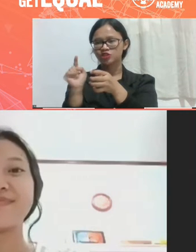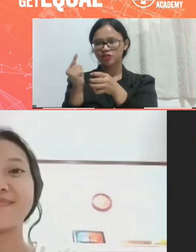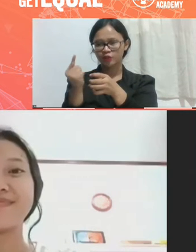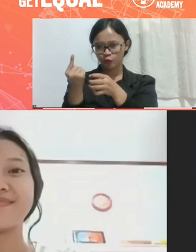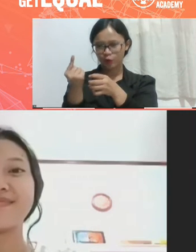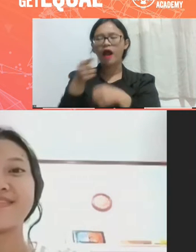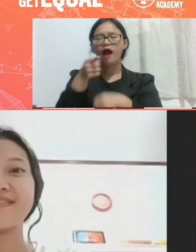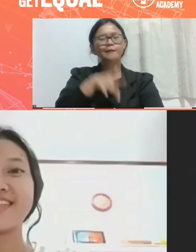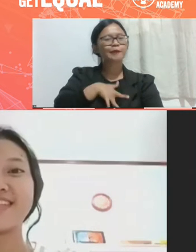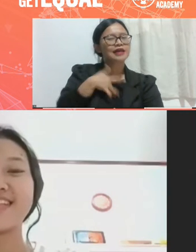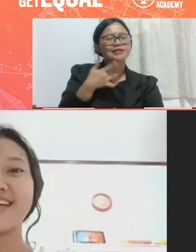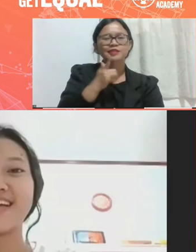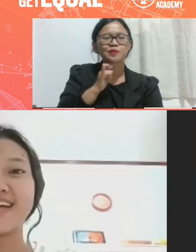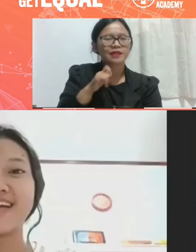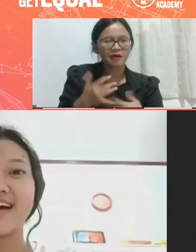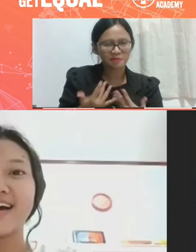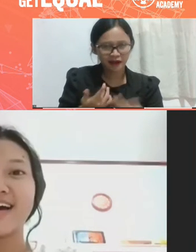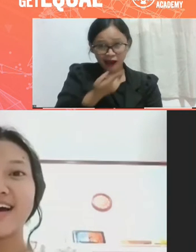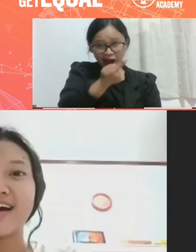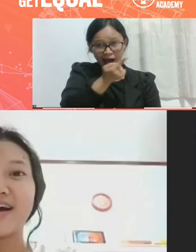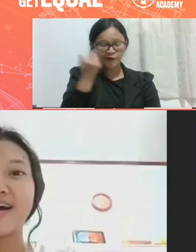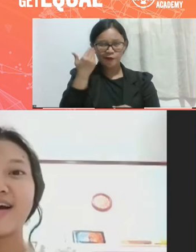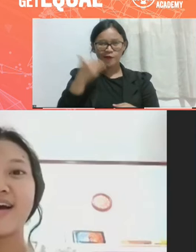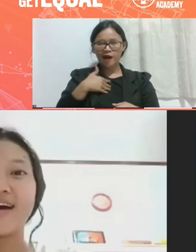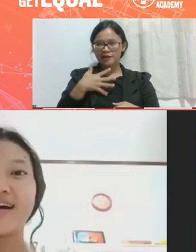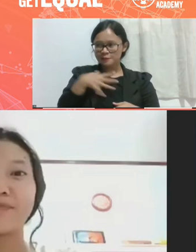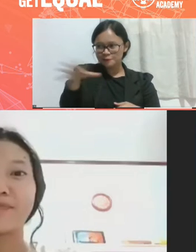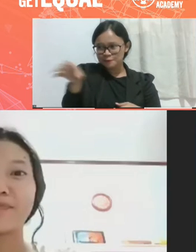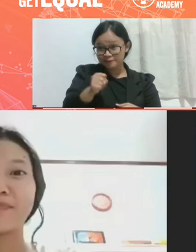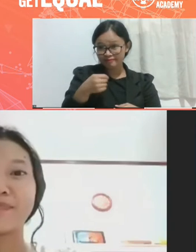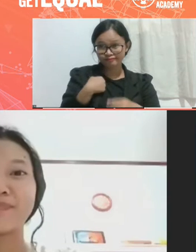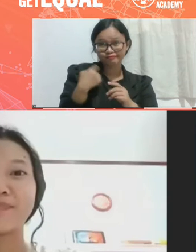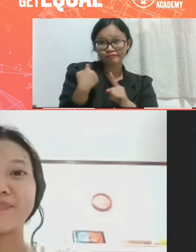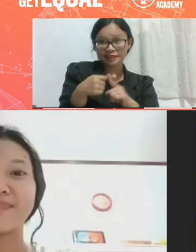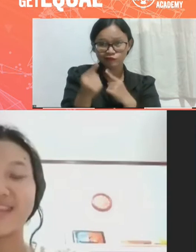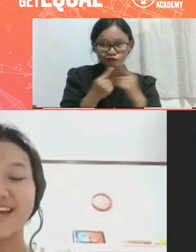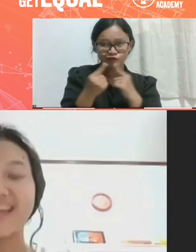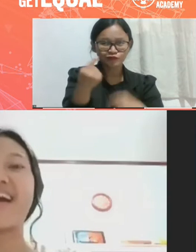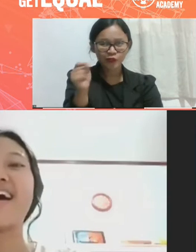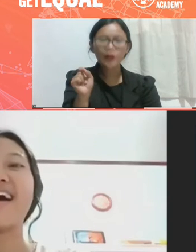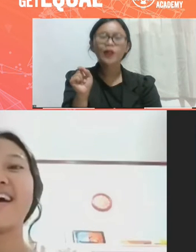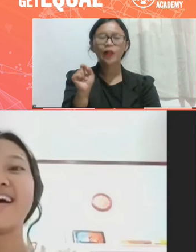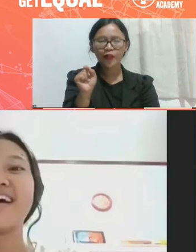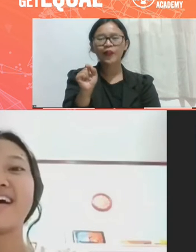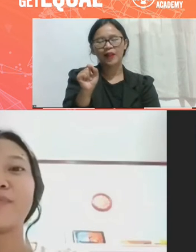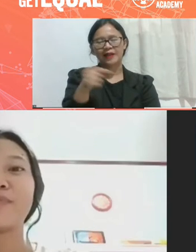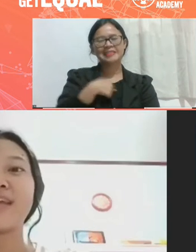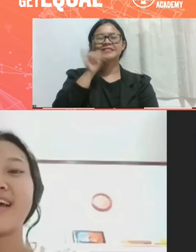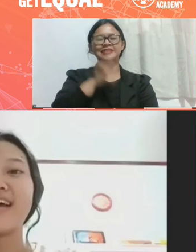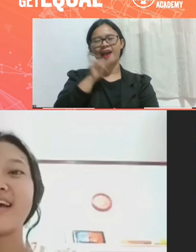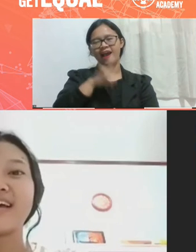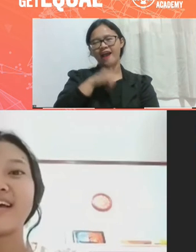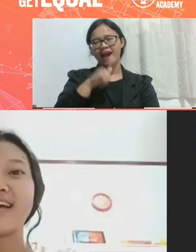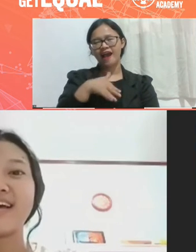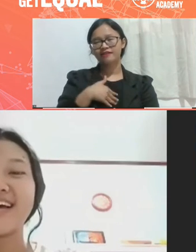Gimana perasaannya kemarin saat kamu take over? Dan kalau nggak salah, sempat ngobrol juga dong ya sama Pak Farhan, iya. Devi. Gimana?